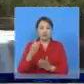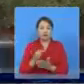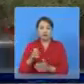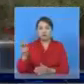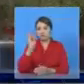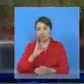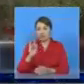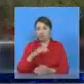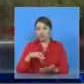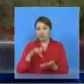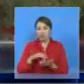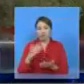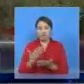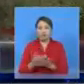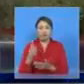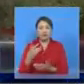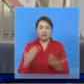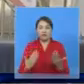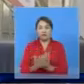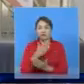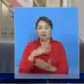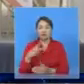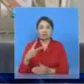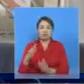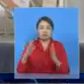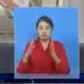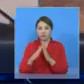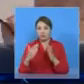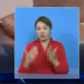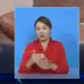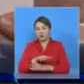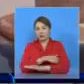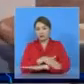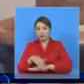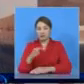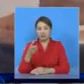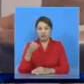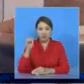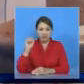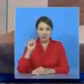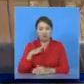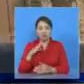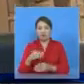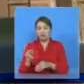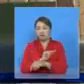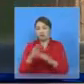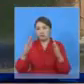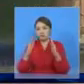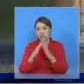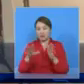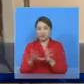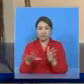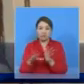района города. На первом этапе обновлению подлежат 32 дома, расположенные вдоль проспекта Победы. Предусмотрен ремонт кровли, инженерных